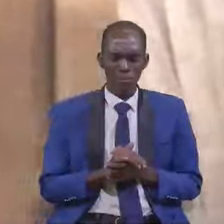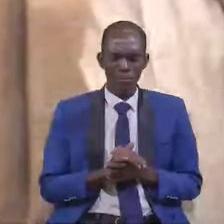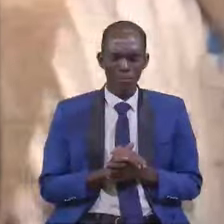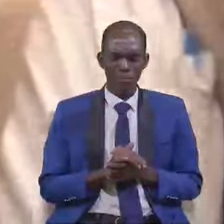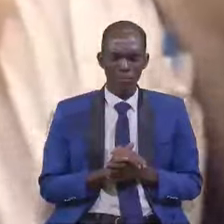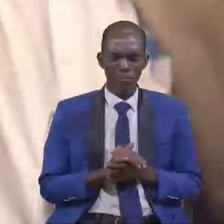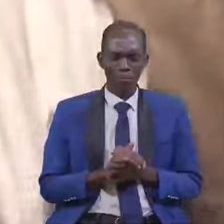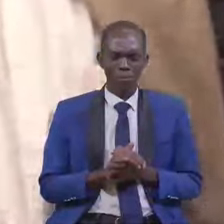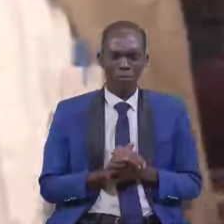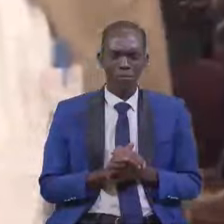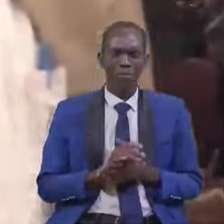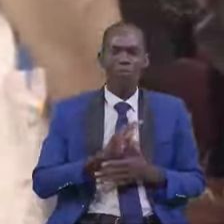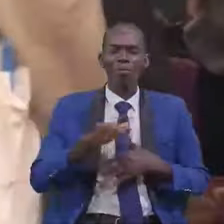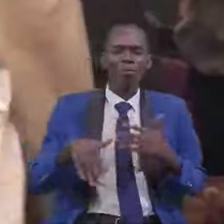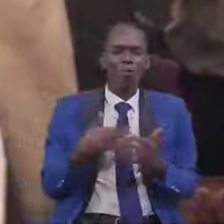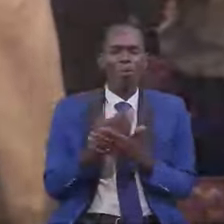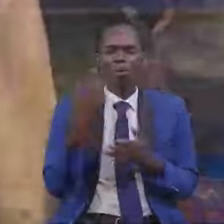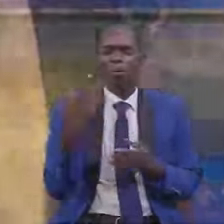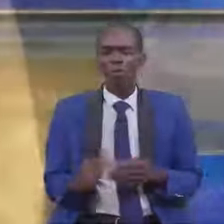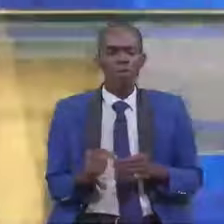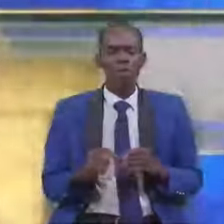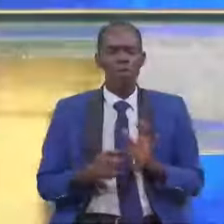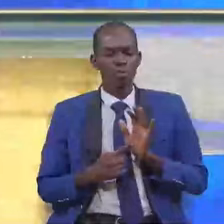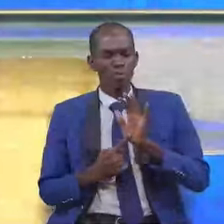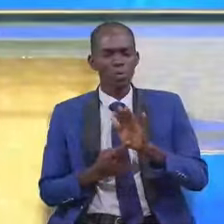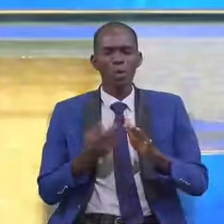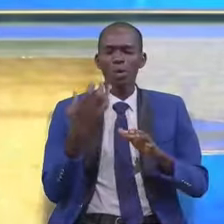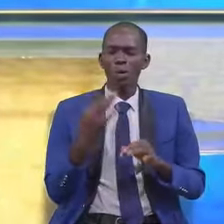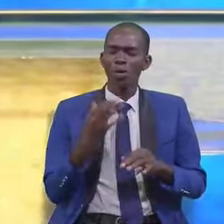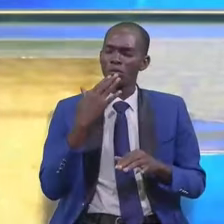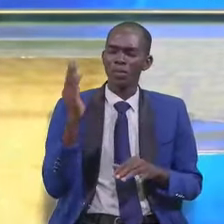Toutes les manifestations des esprits, des démons,